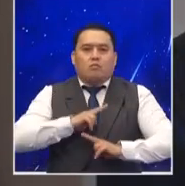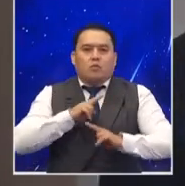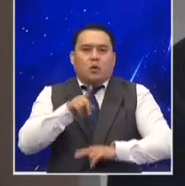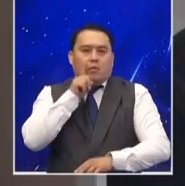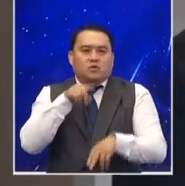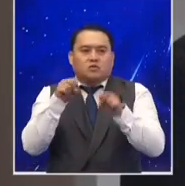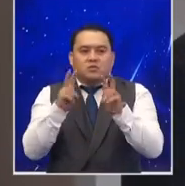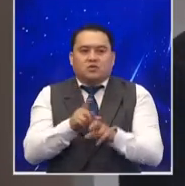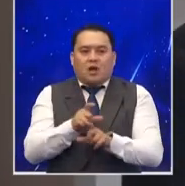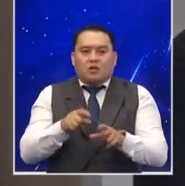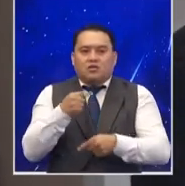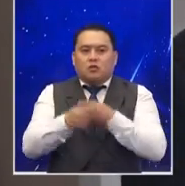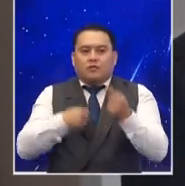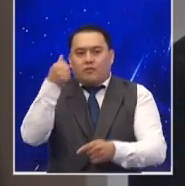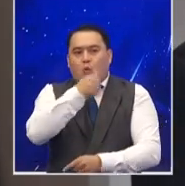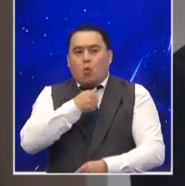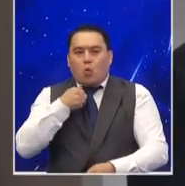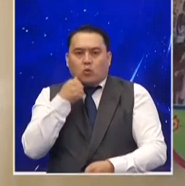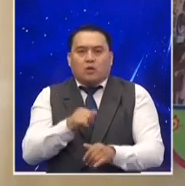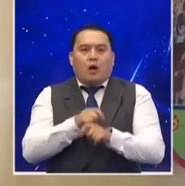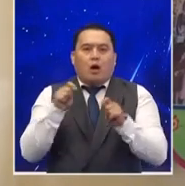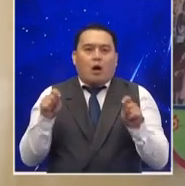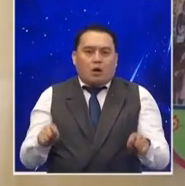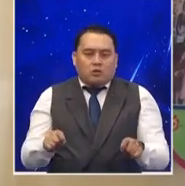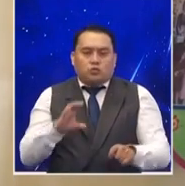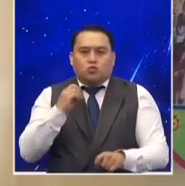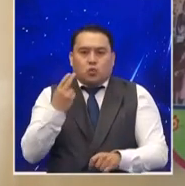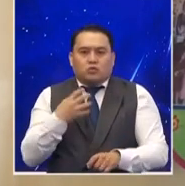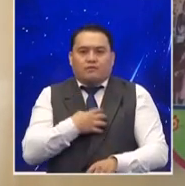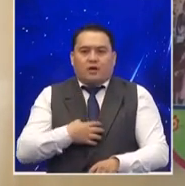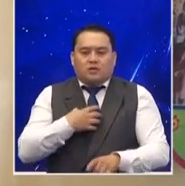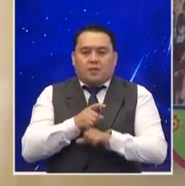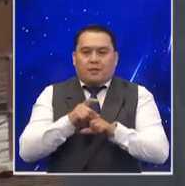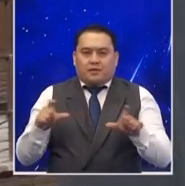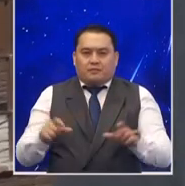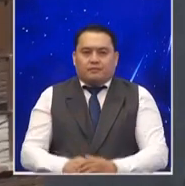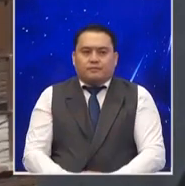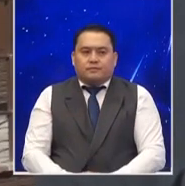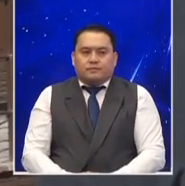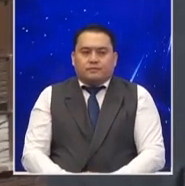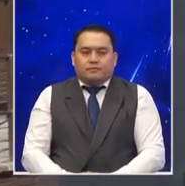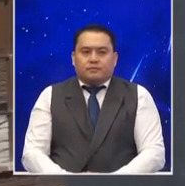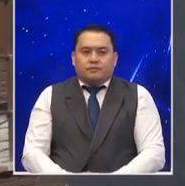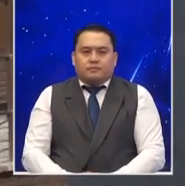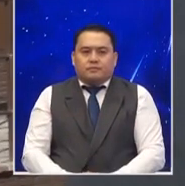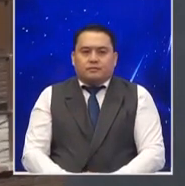молодых специалистов. До конца года в регионе намерены открыть еще ряд социально значимых объектов.